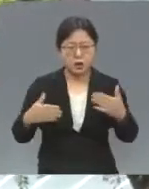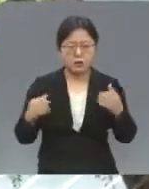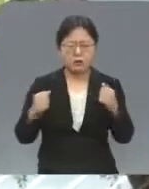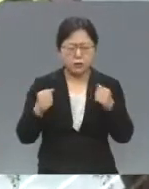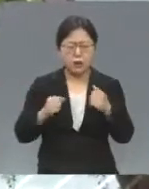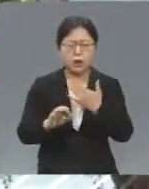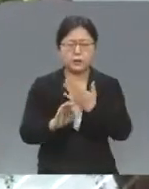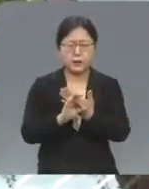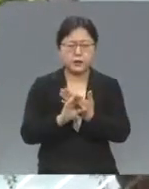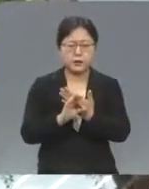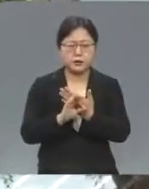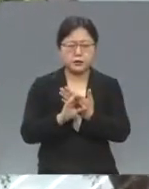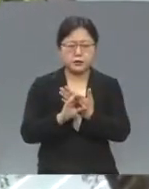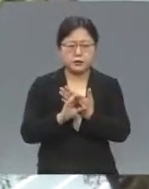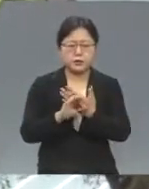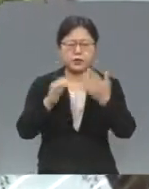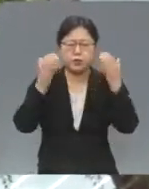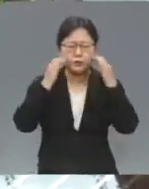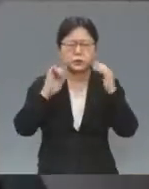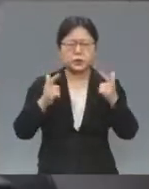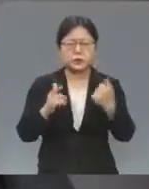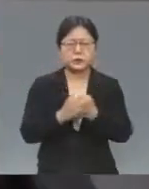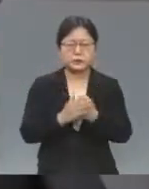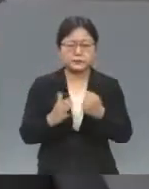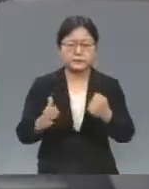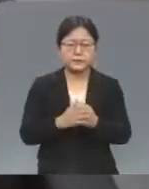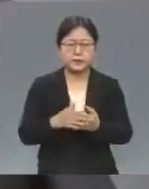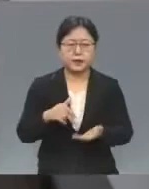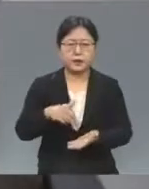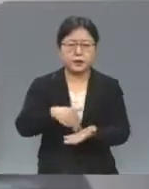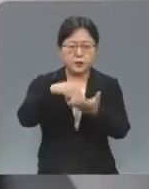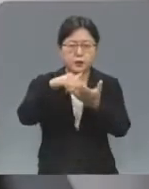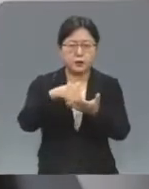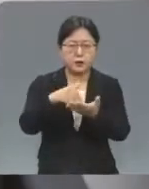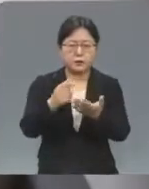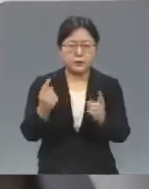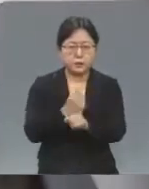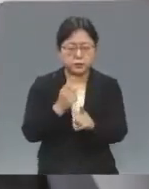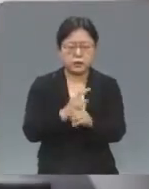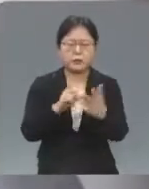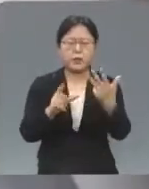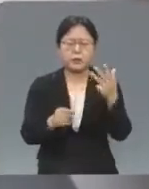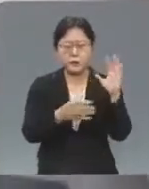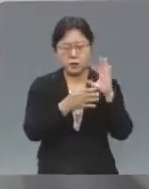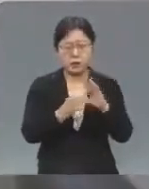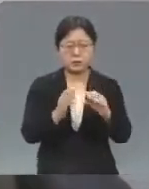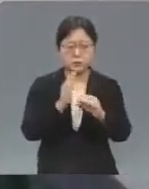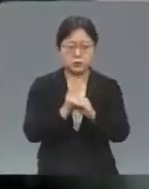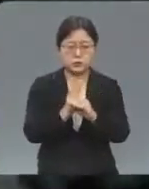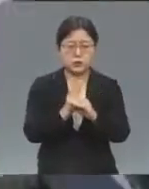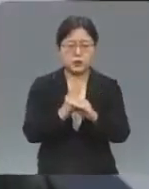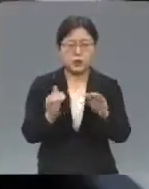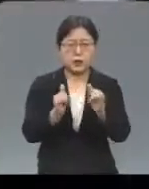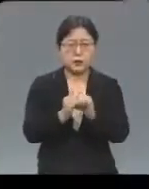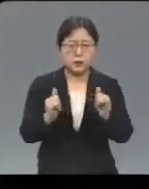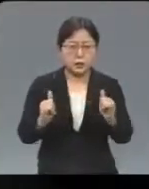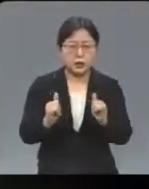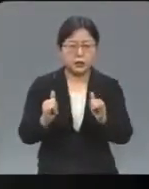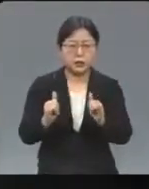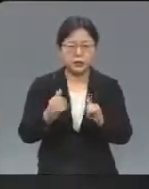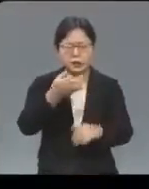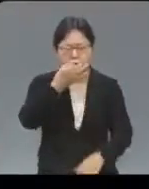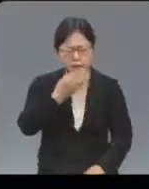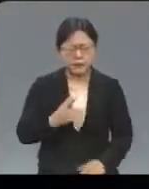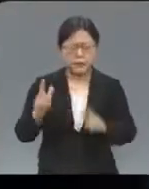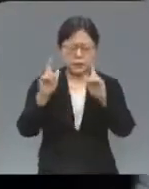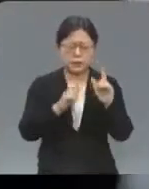조우를 남은 적어도 걱정 하니까 승강기 교체공사 는 다음 때까지 이어질 예정이어서 주민들의 힘겨운 여름나기 는